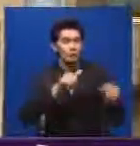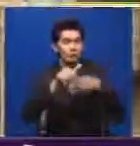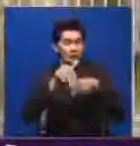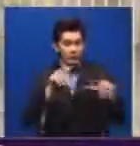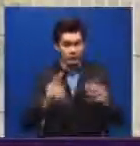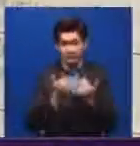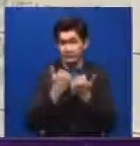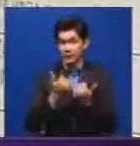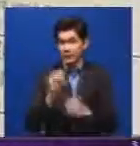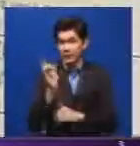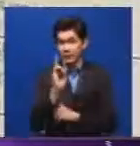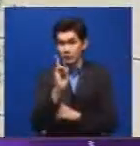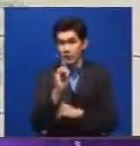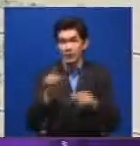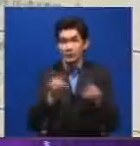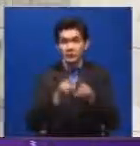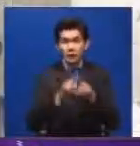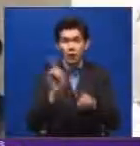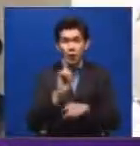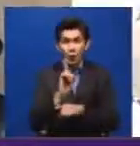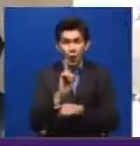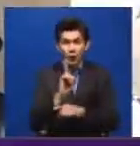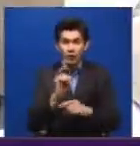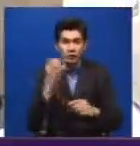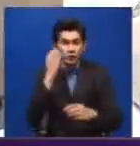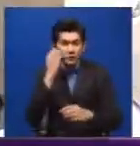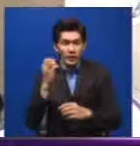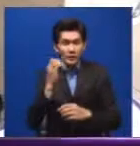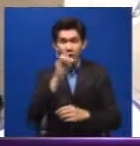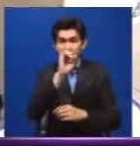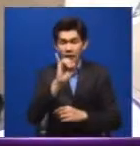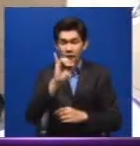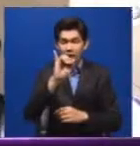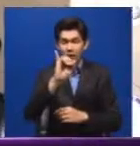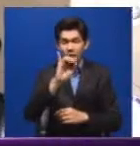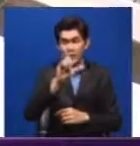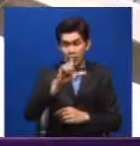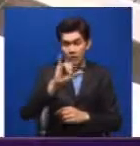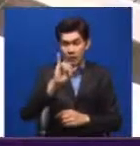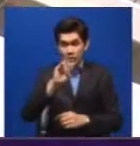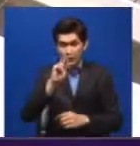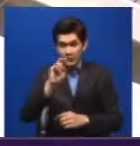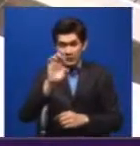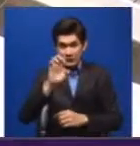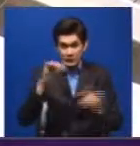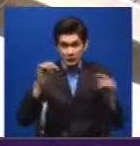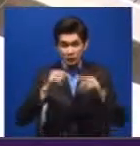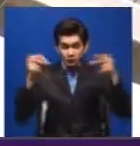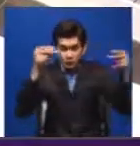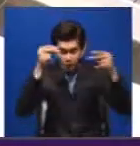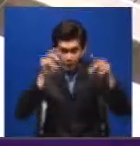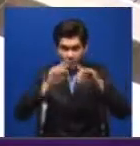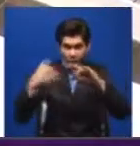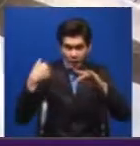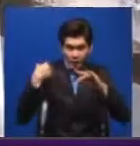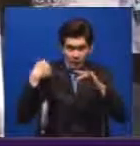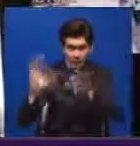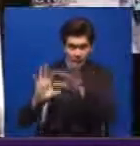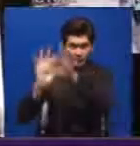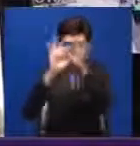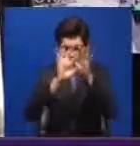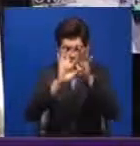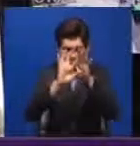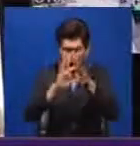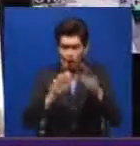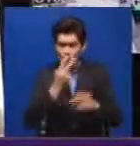ยครั้งนี้ได้นำแอปพลิเคชัน LINEกับกล้องวงจรปิด CCTV มาเป็นส่วนหนึ่งในการรายงานความเคลื่อนไหวให้กับประชาชน